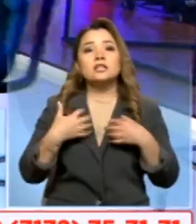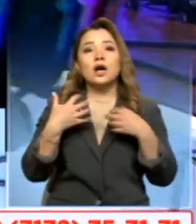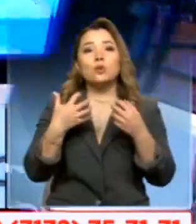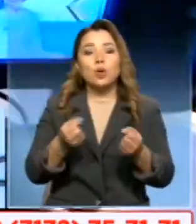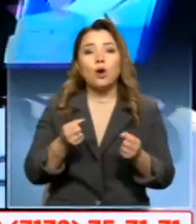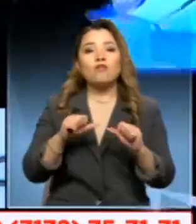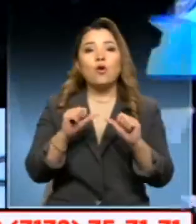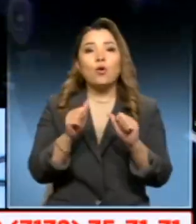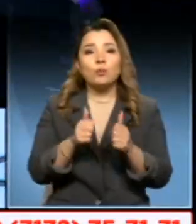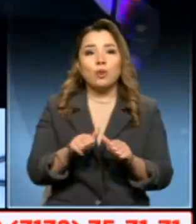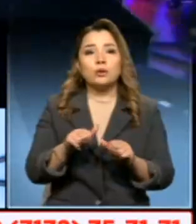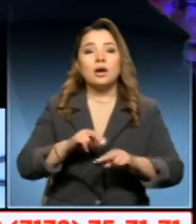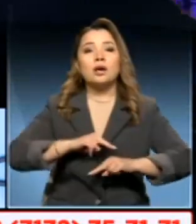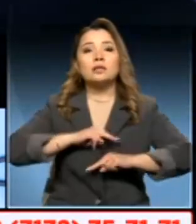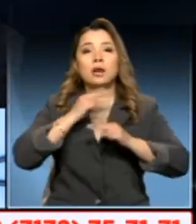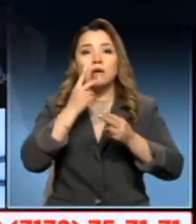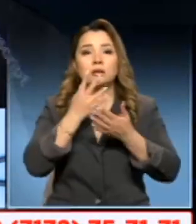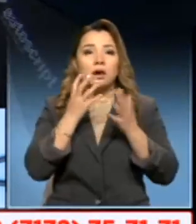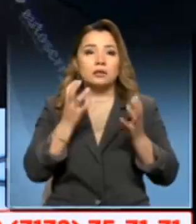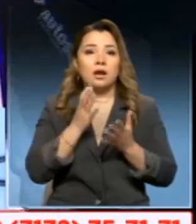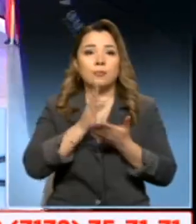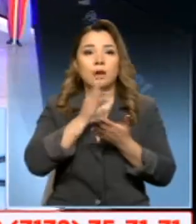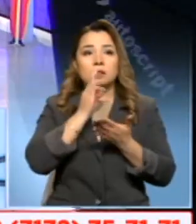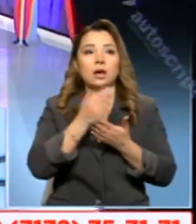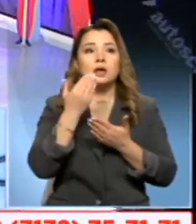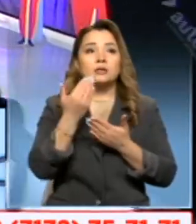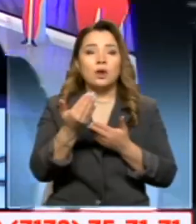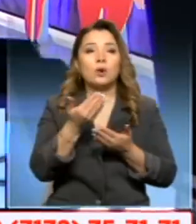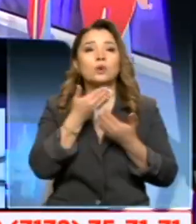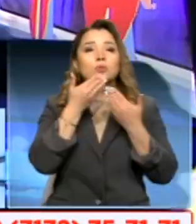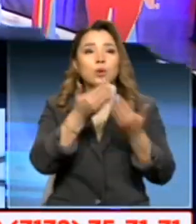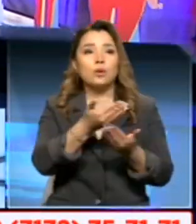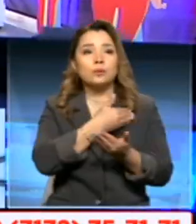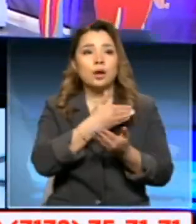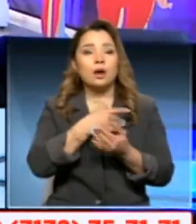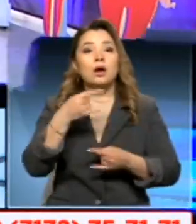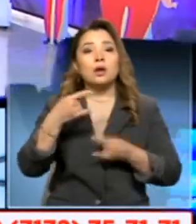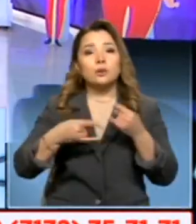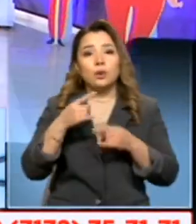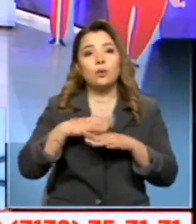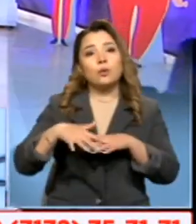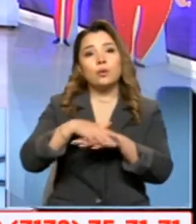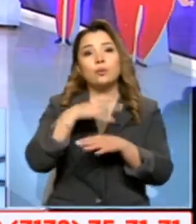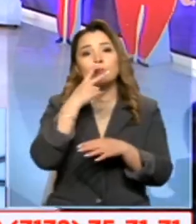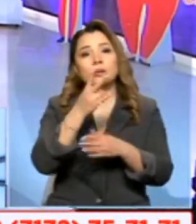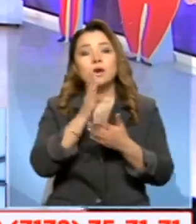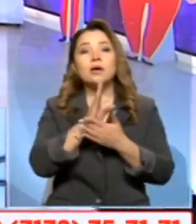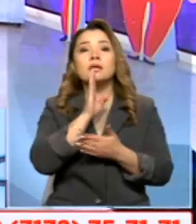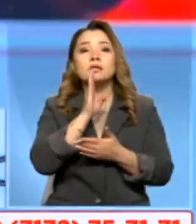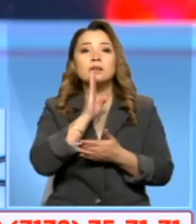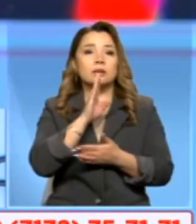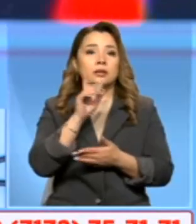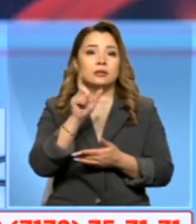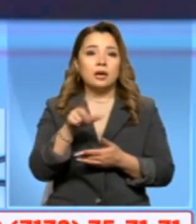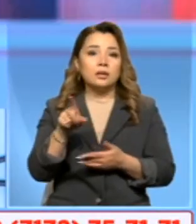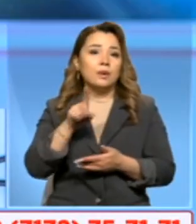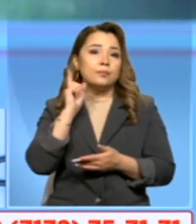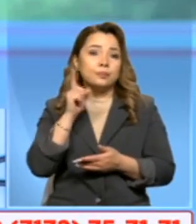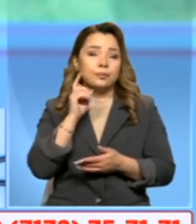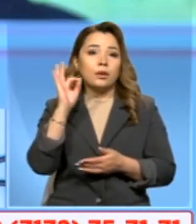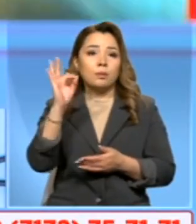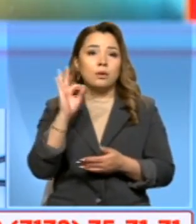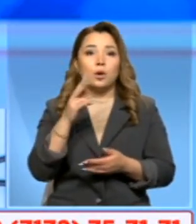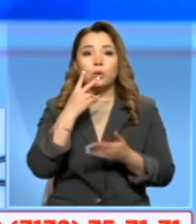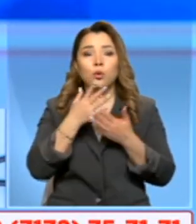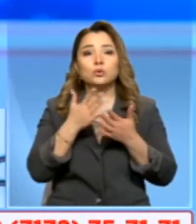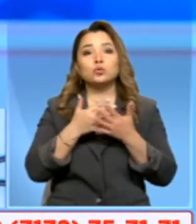денсаулық формуласын сақтауымыз. Арай ханым, сізден сұрайын. Біздің көрермендердің арасында әрине қыз келіншектердің пайыздық